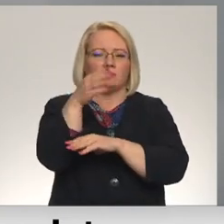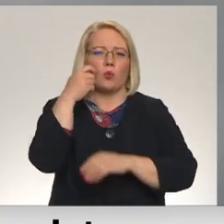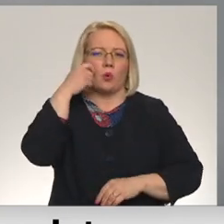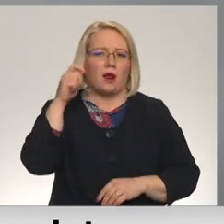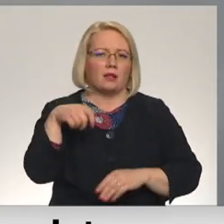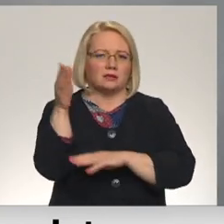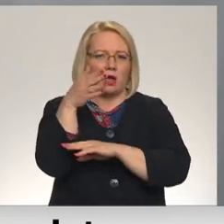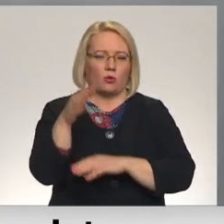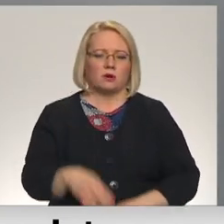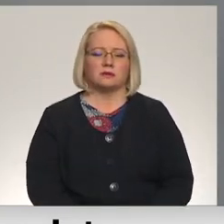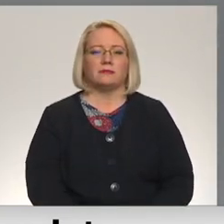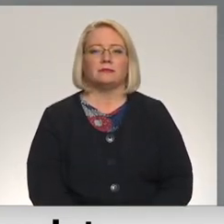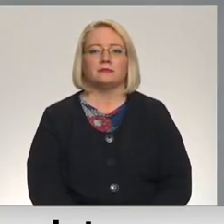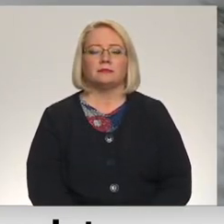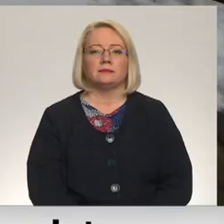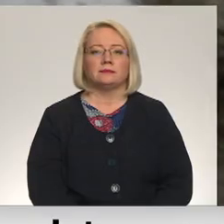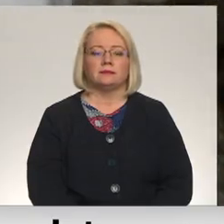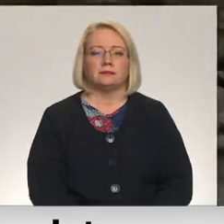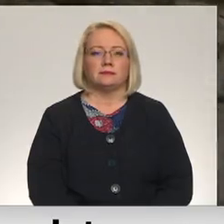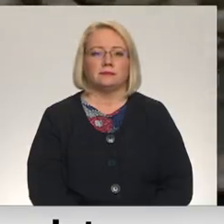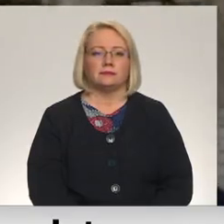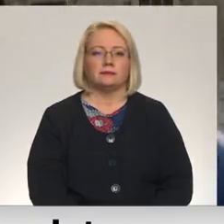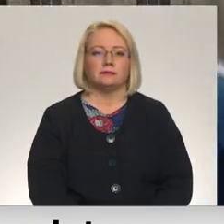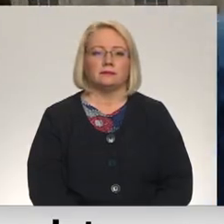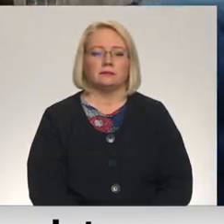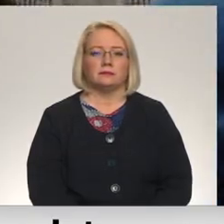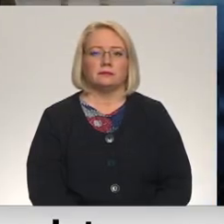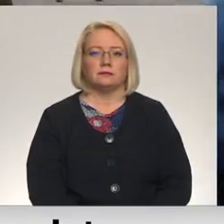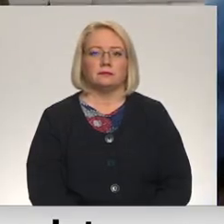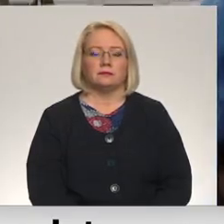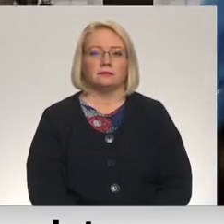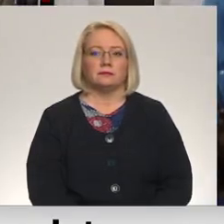Ukrainas karogs. Ilze Kalve, Latvijas televīzija no Londonas, Lielbritānijā.